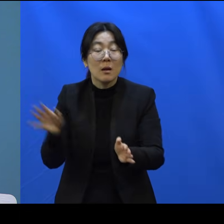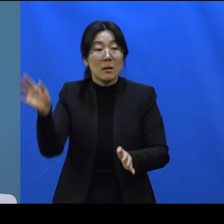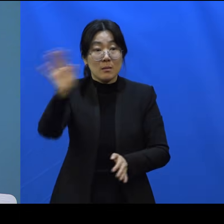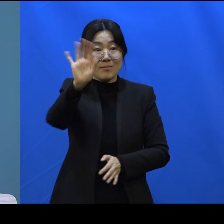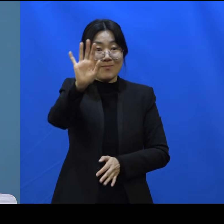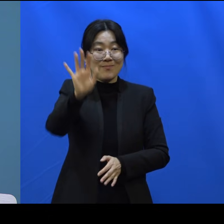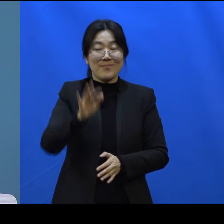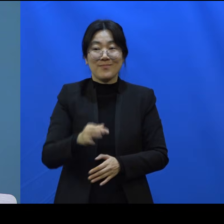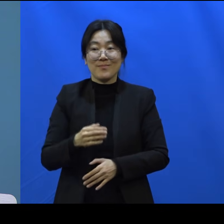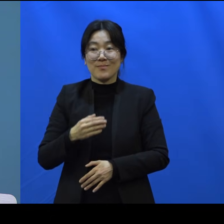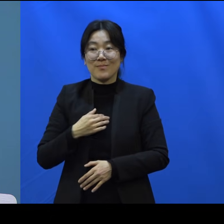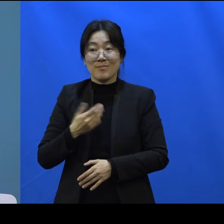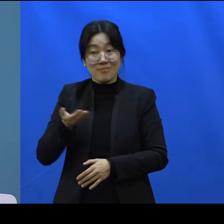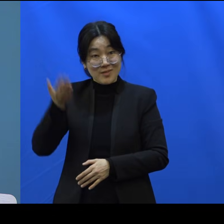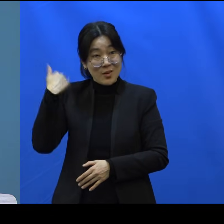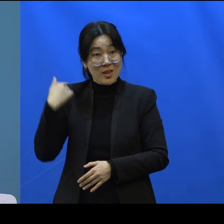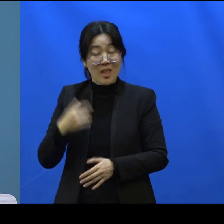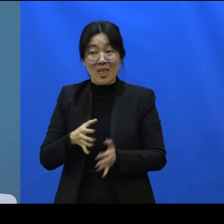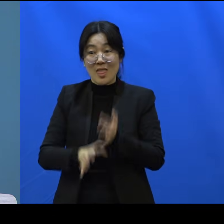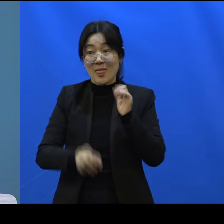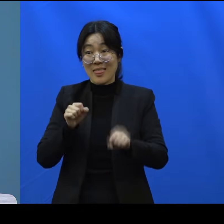여러분, 실패해도 좋아요.